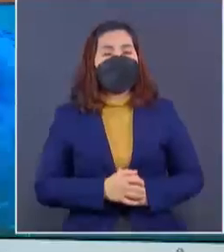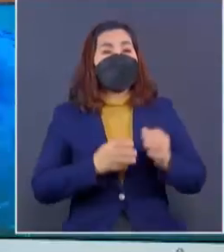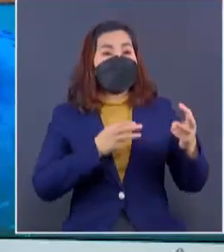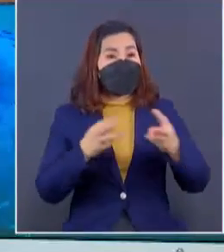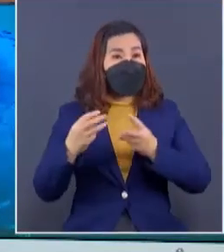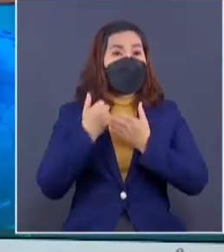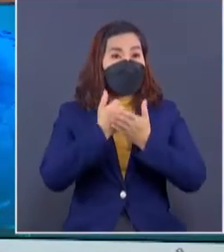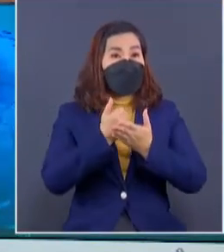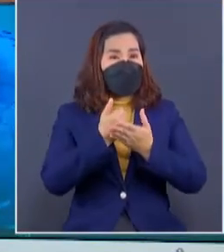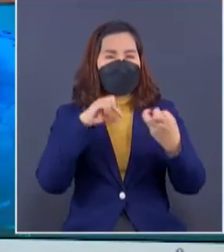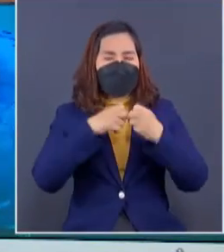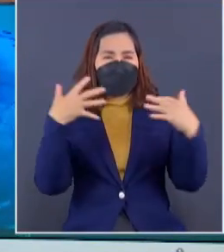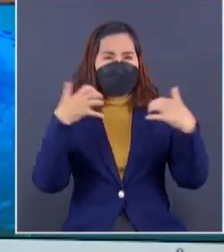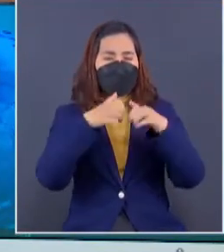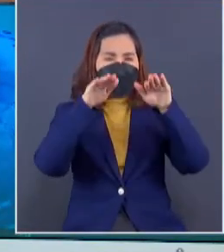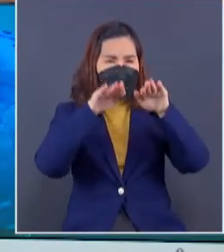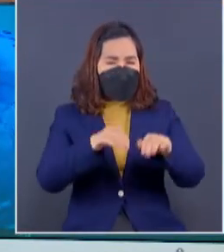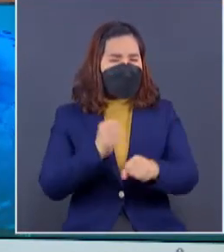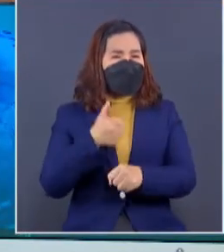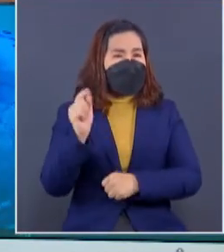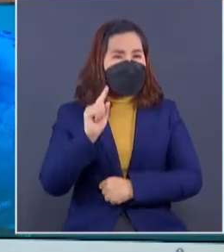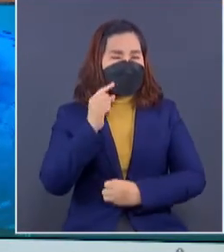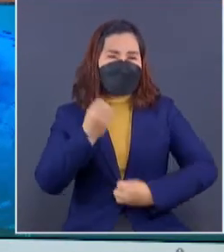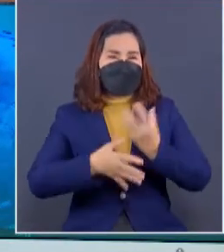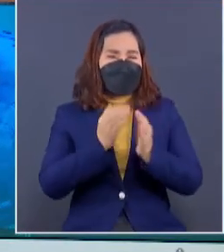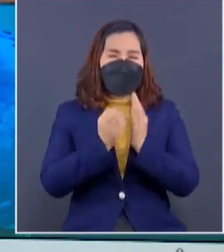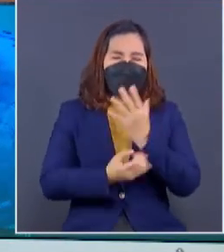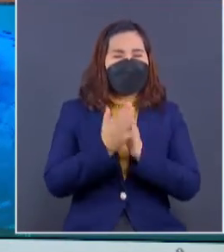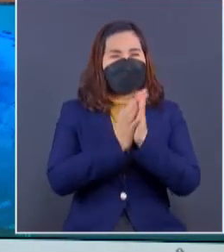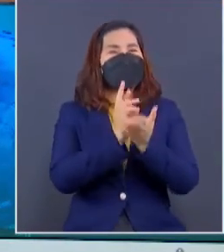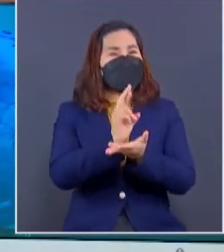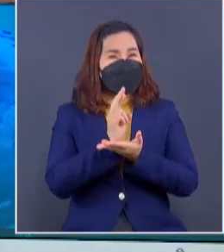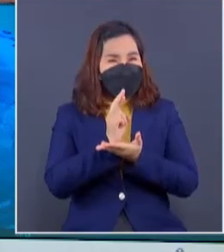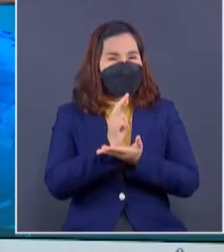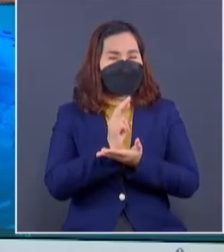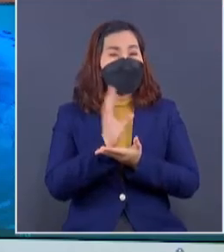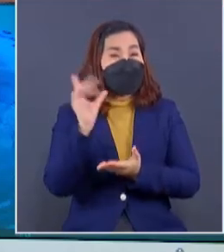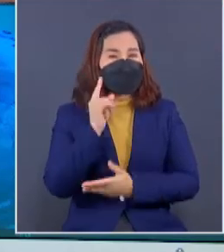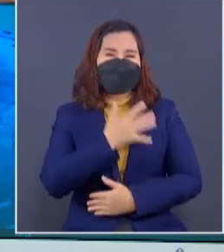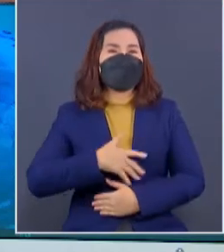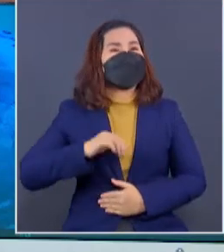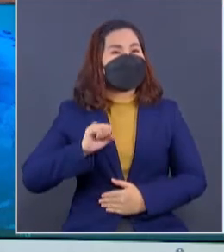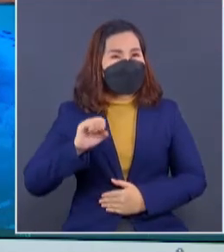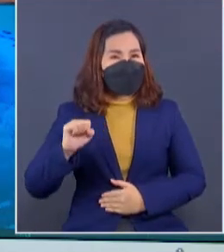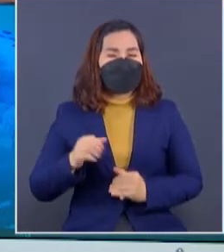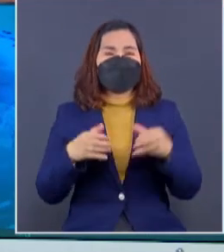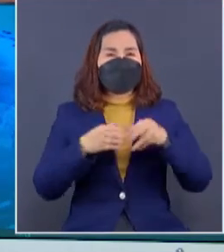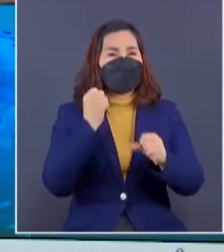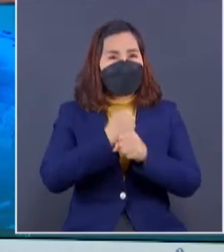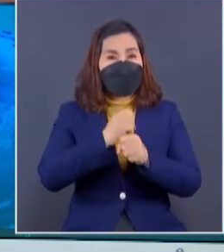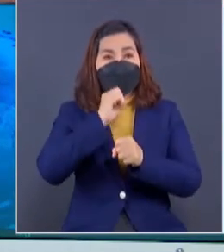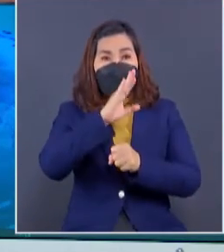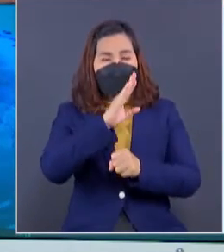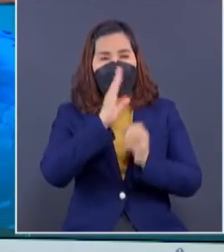วิธีการลดอุบัติเหตุระหว่างการเดินทางอย่างไรแล้วก็ลุ้นเลยนับรางวัลเป็นเสื้อแจ็คเก็ตตัวนี้จากสสส.ไปนะครับ ทีมงานบอกด้วยนะคะบอกว่าคน